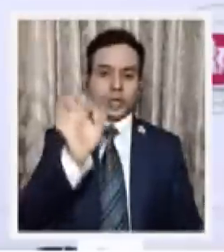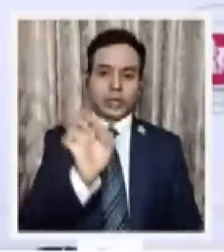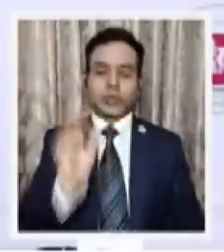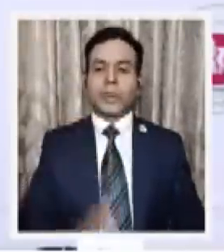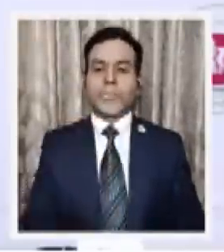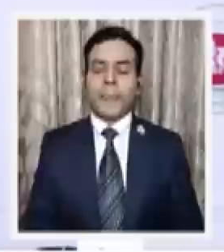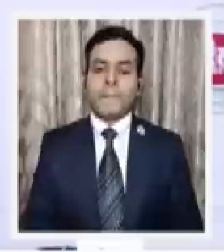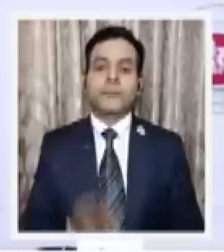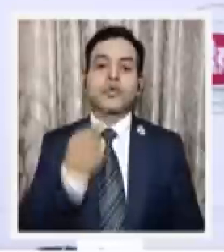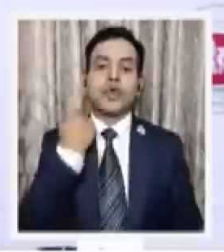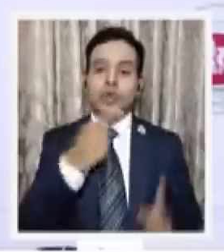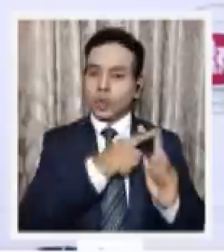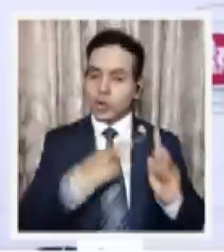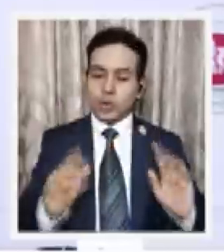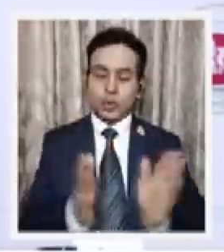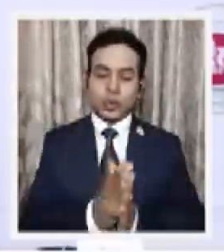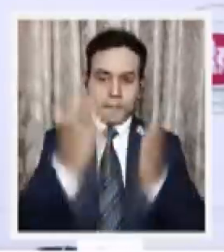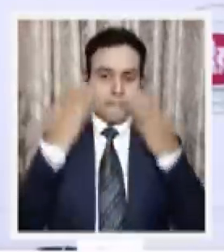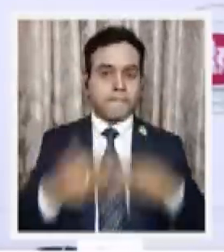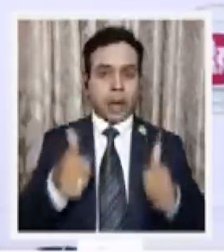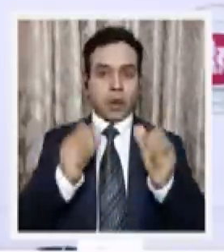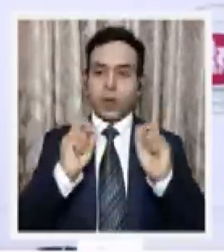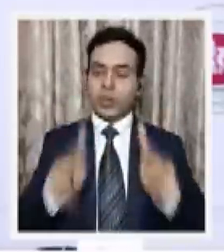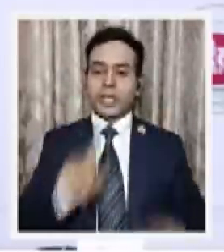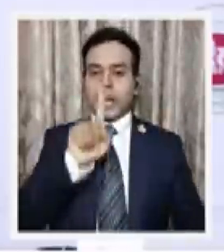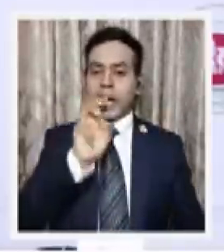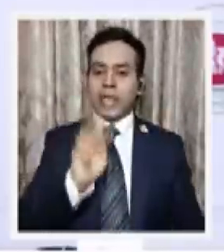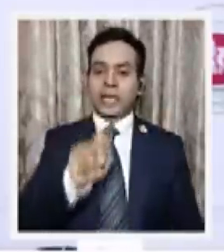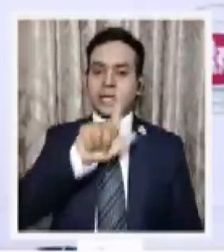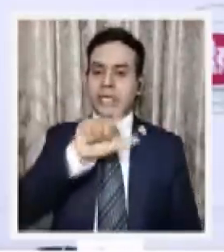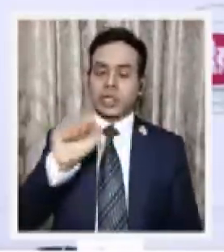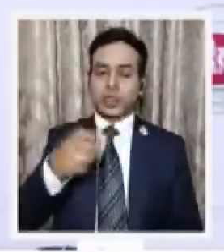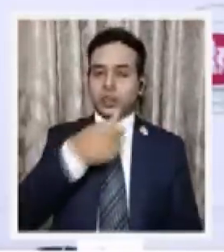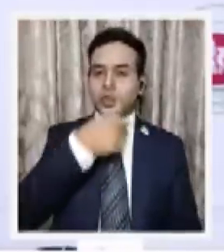24 ঘন্টায় সুস্থ হয়েছেন 1,766 জন। এ পর্যন্ত সুস্থ